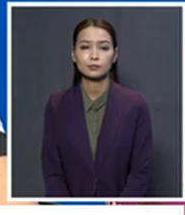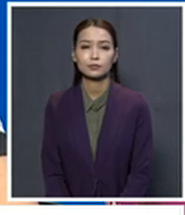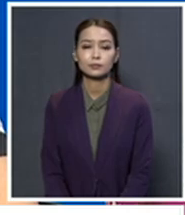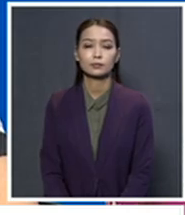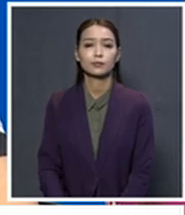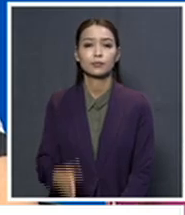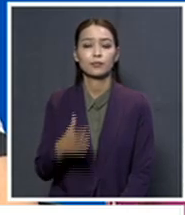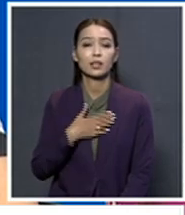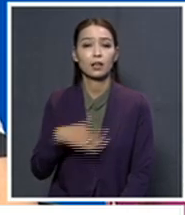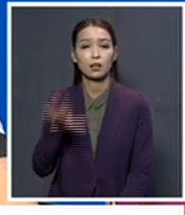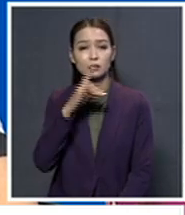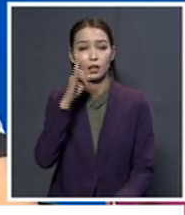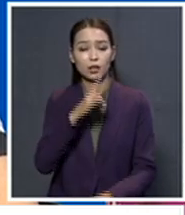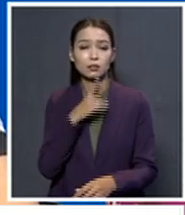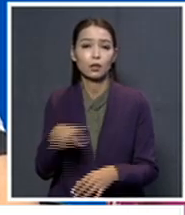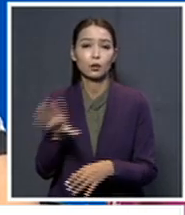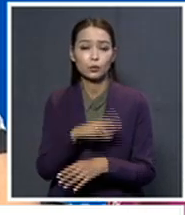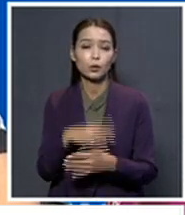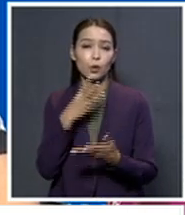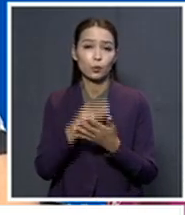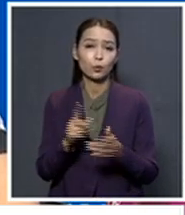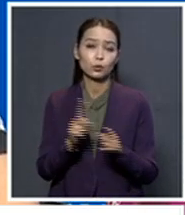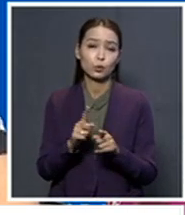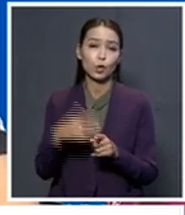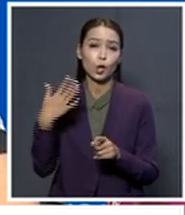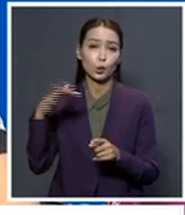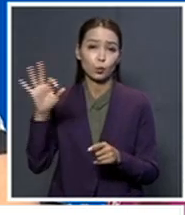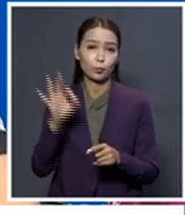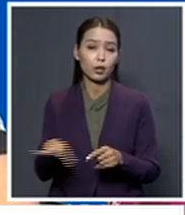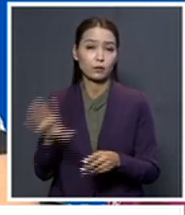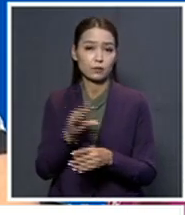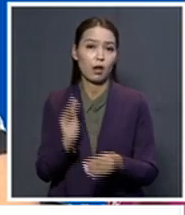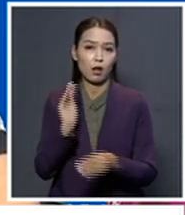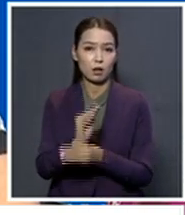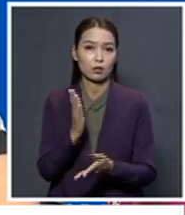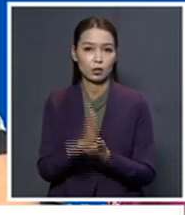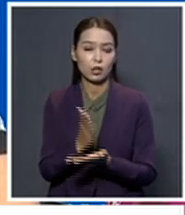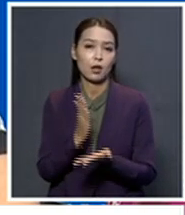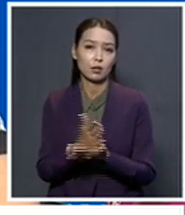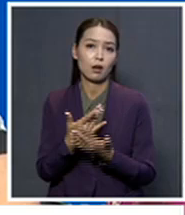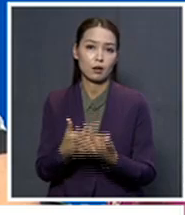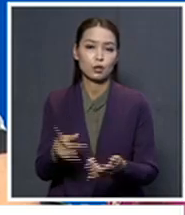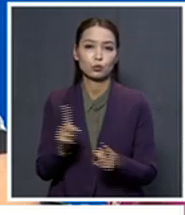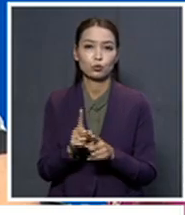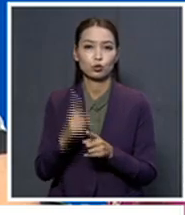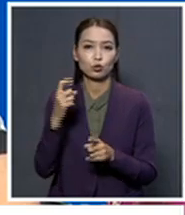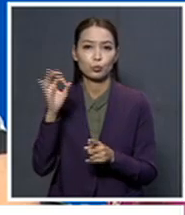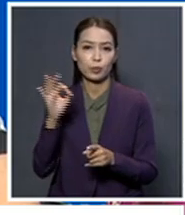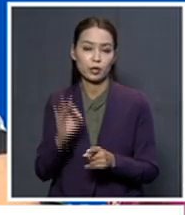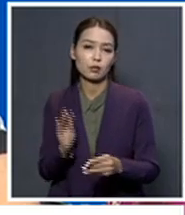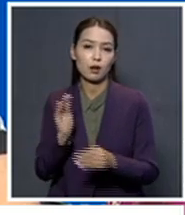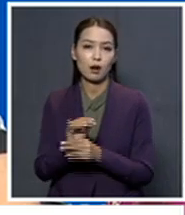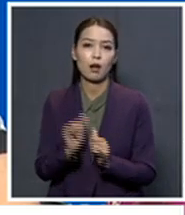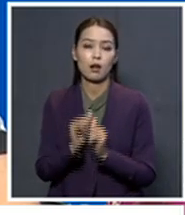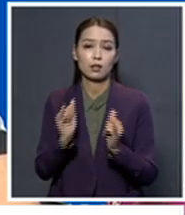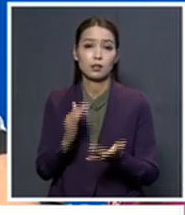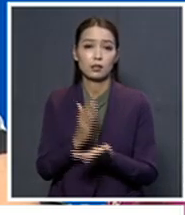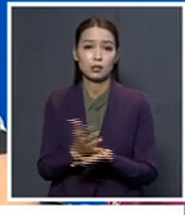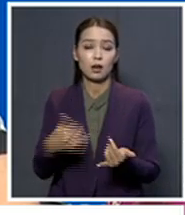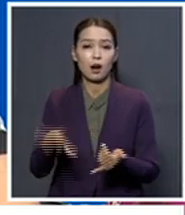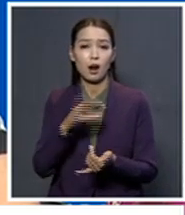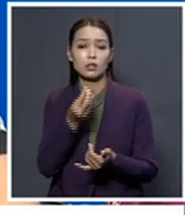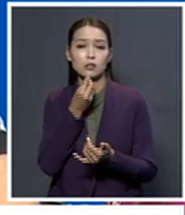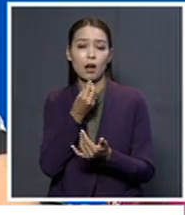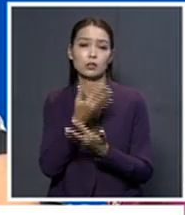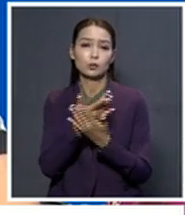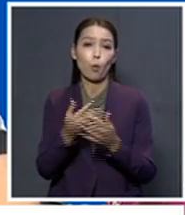Біз сараптама жасаған кезде тауарларға 40-50% қосылғандығын, тіпті кейбірінің 100%-ға дейін жеткендігін байқадық. Ал әлеуметтік маңызы бар